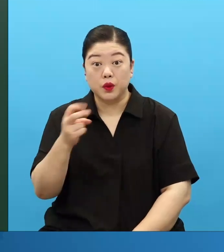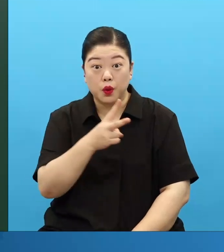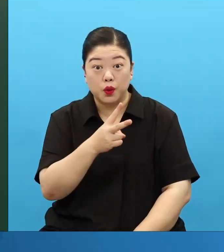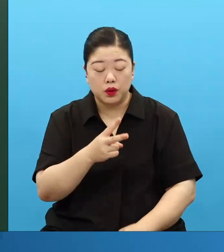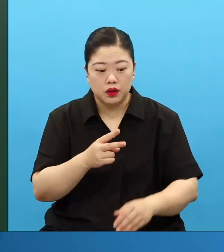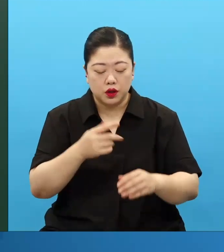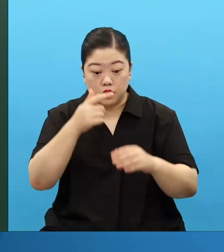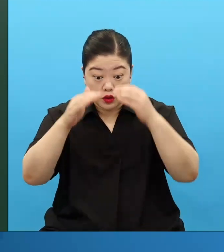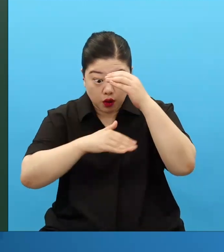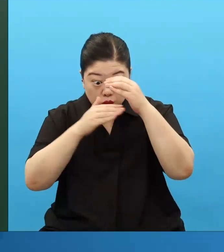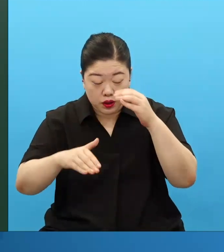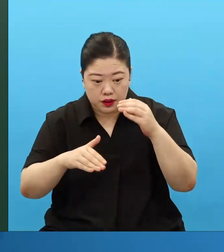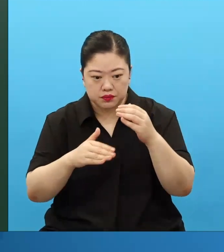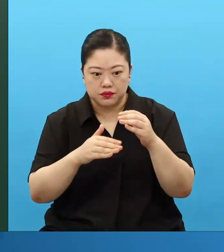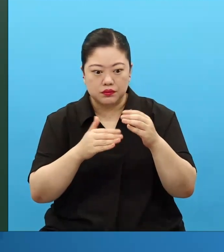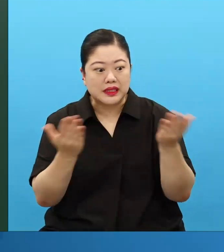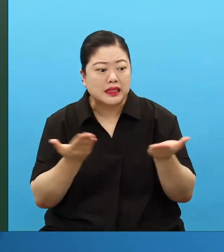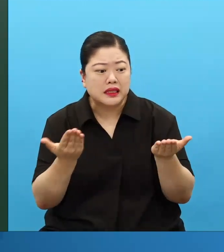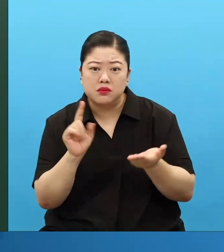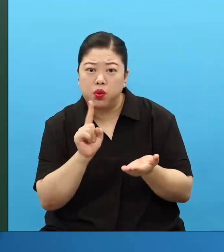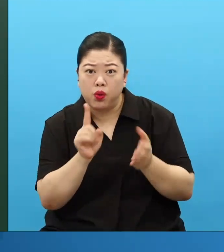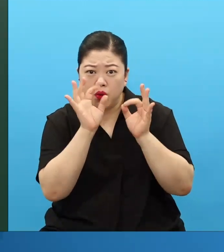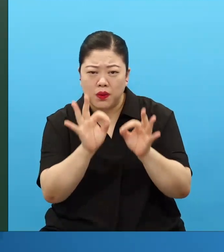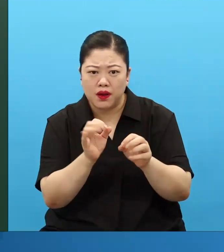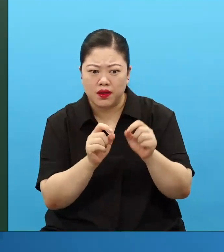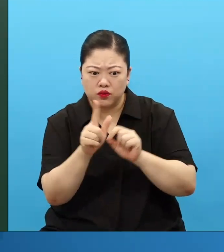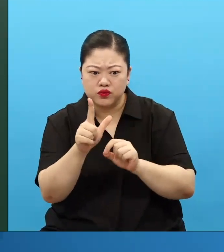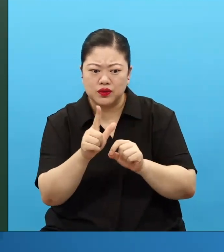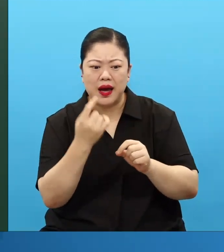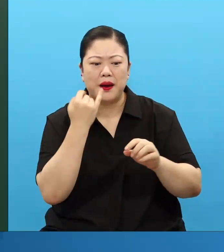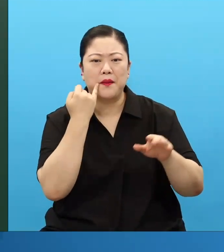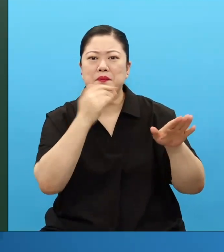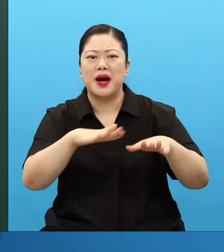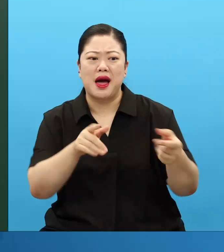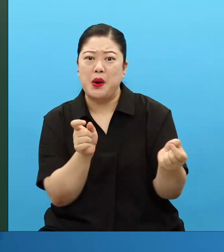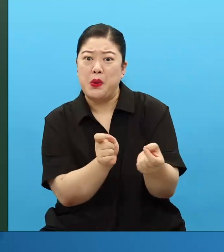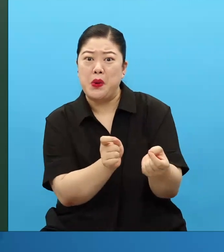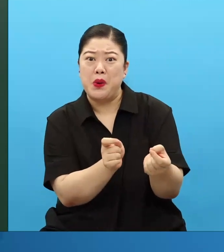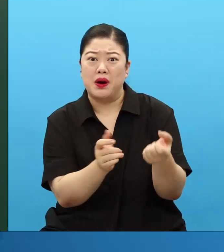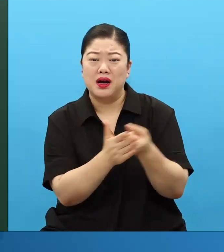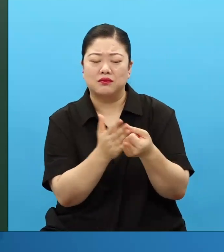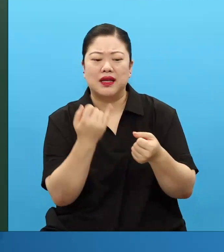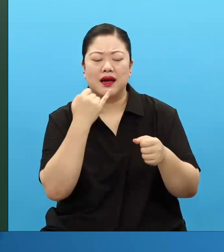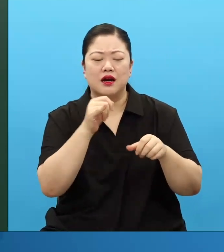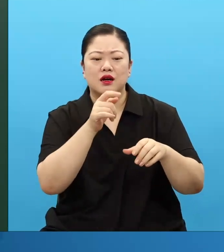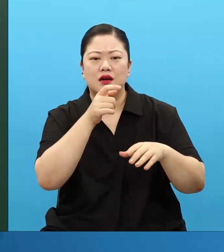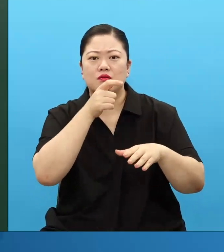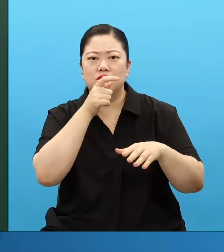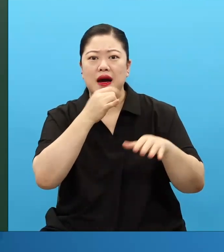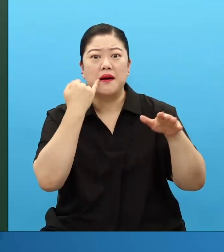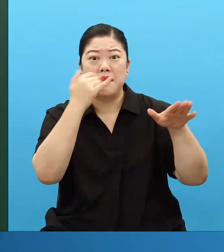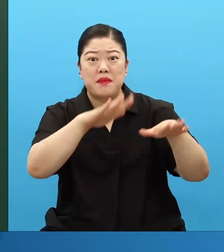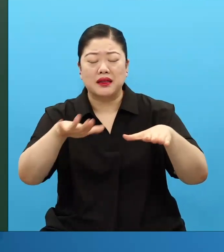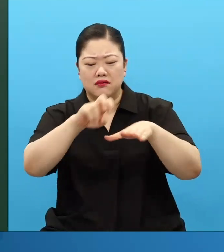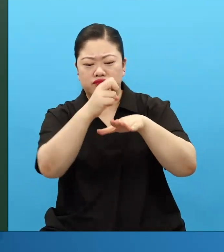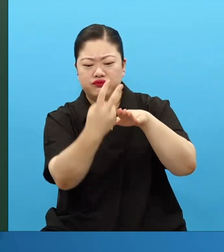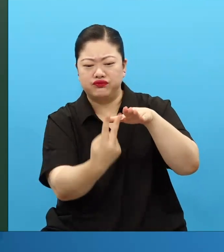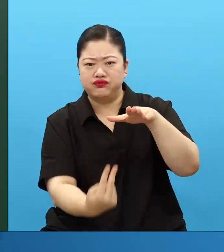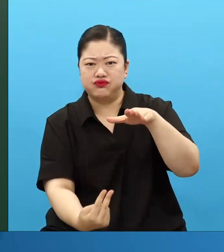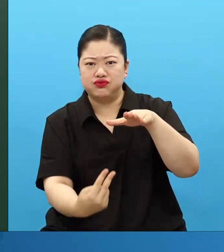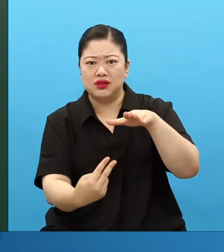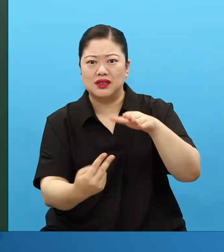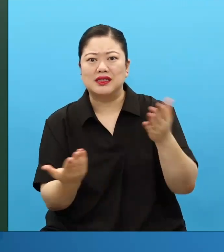24 하면 됩니다. is to begin praying 24 hours a day. 이 부분은 비밀입니다. 모든 것 다 회복할 수 있습니다. This